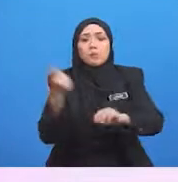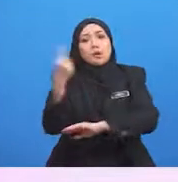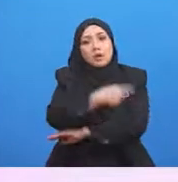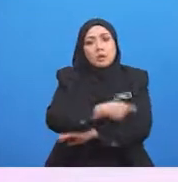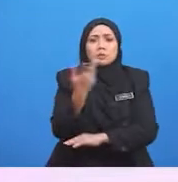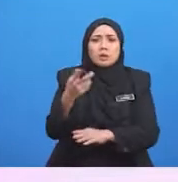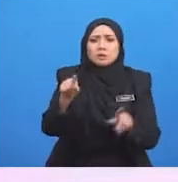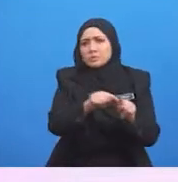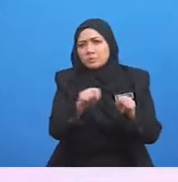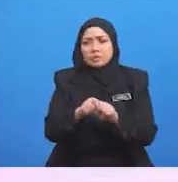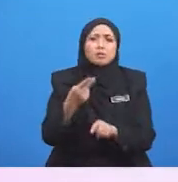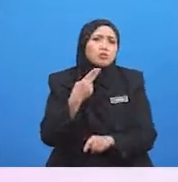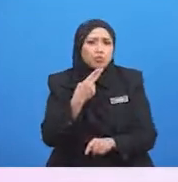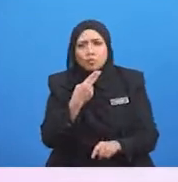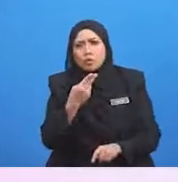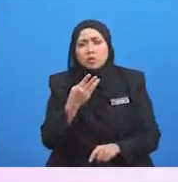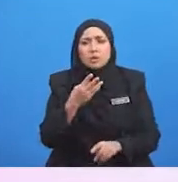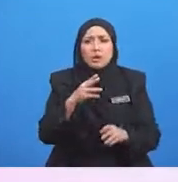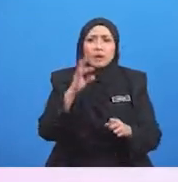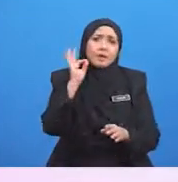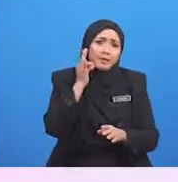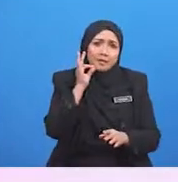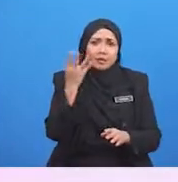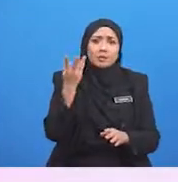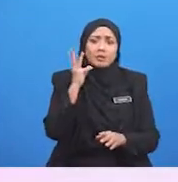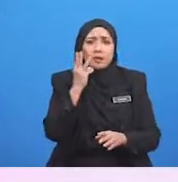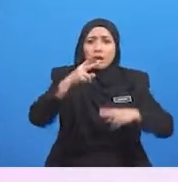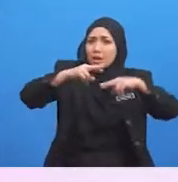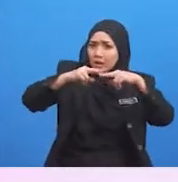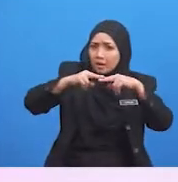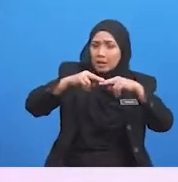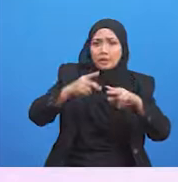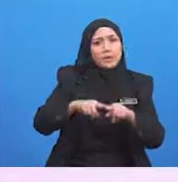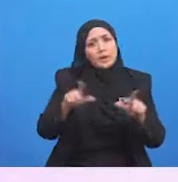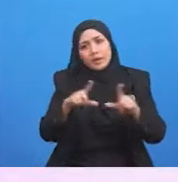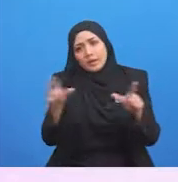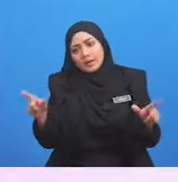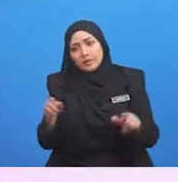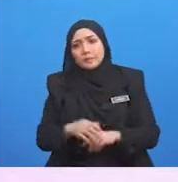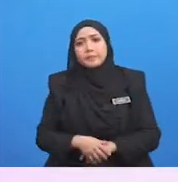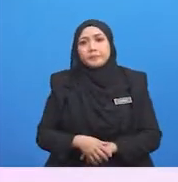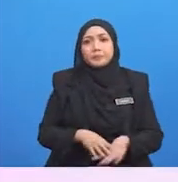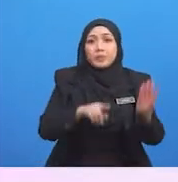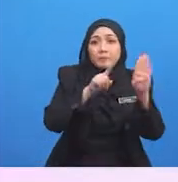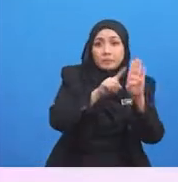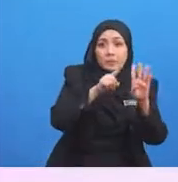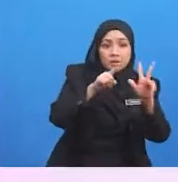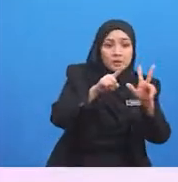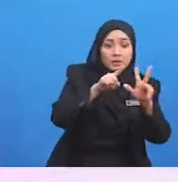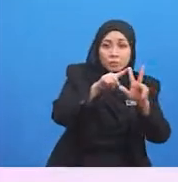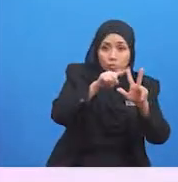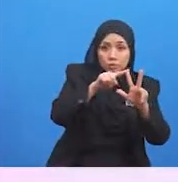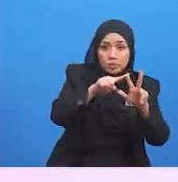gula, beras, garam, minyak dan sebagainya. Yang kedua adalah barang kecemasan,